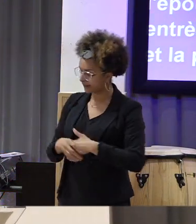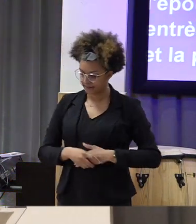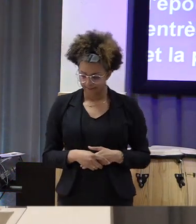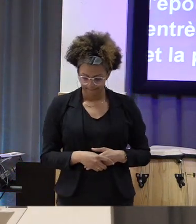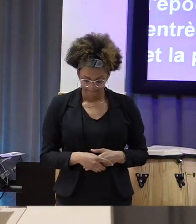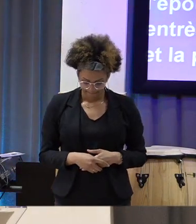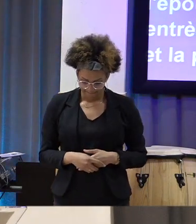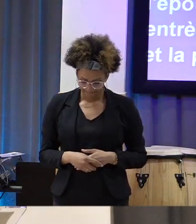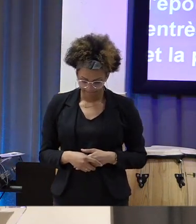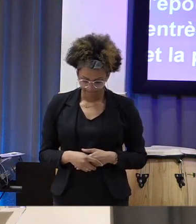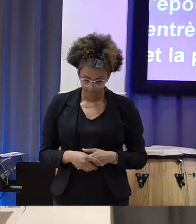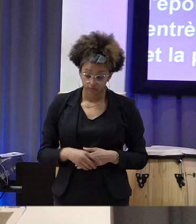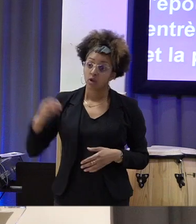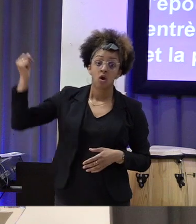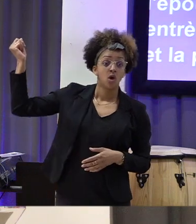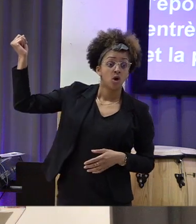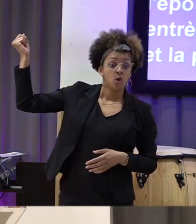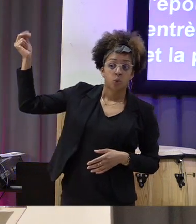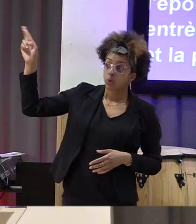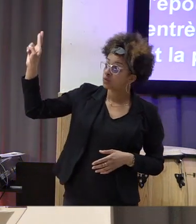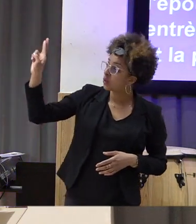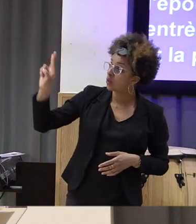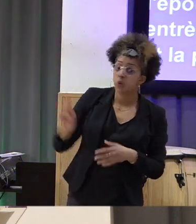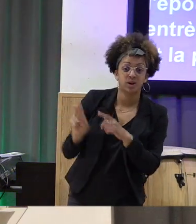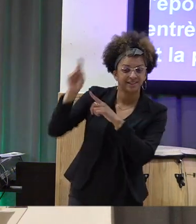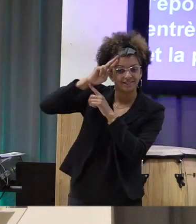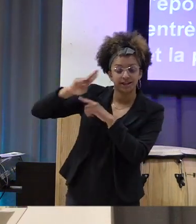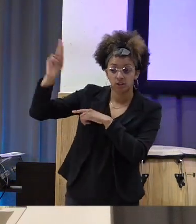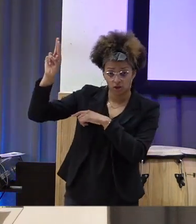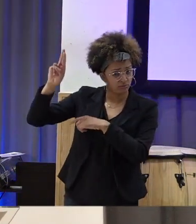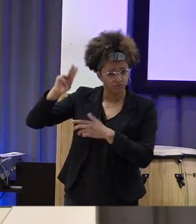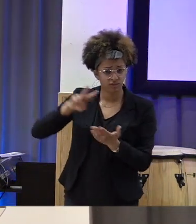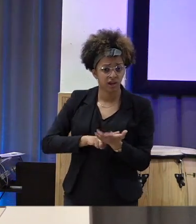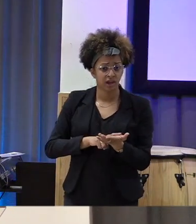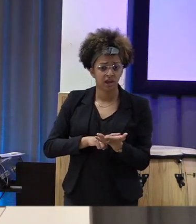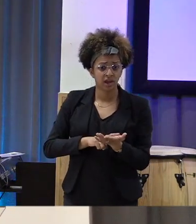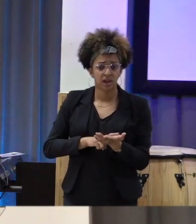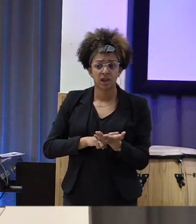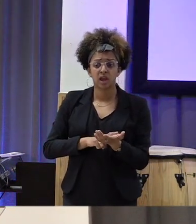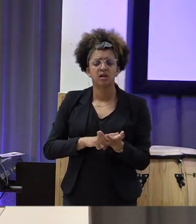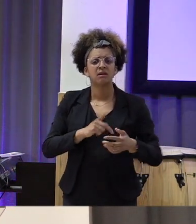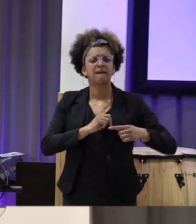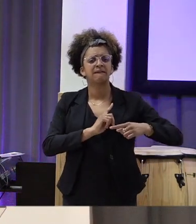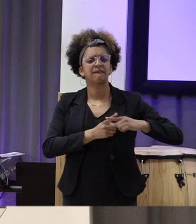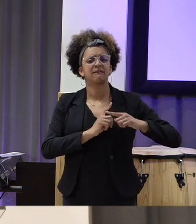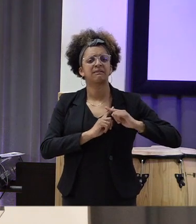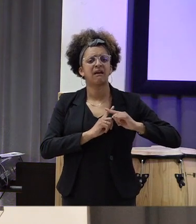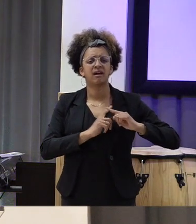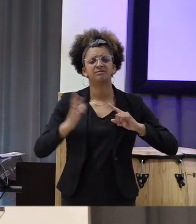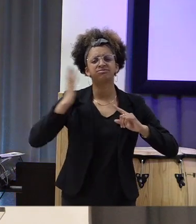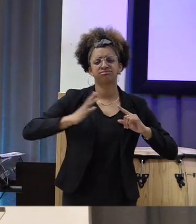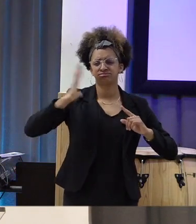Le retour du Seigneur est une vérité que connaissaient bien les chrétiens du